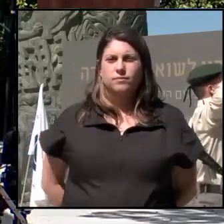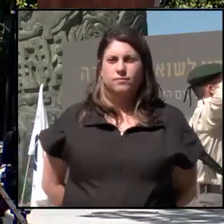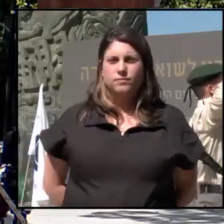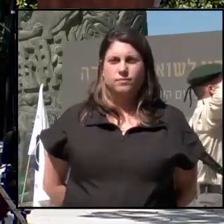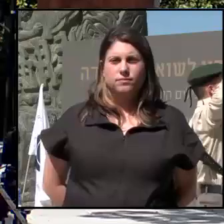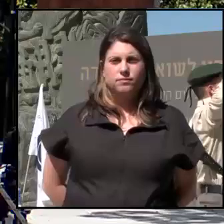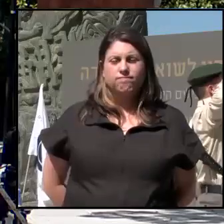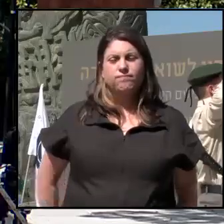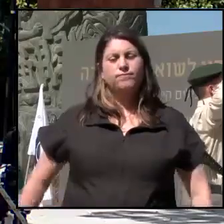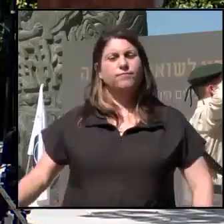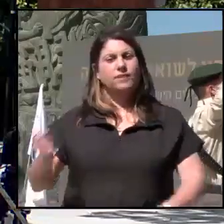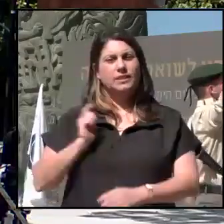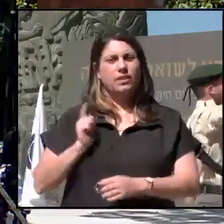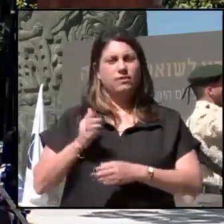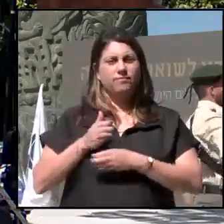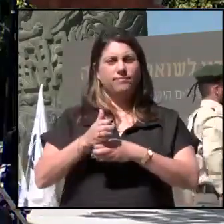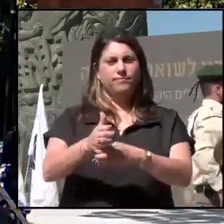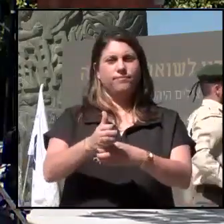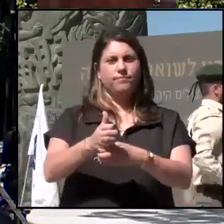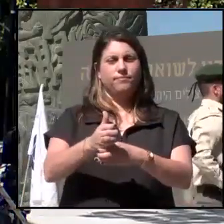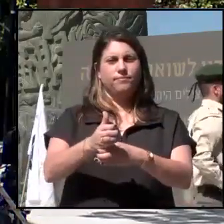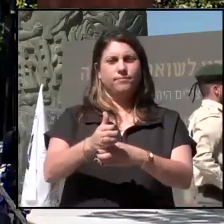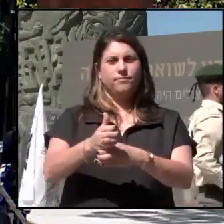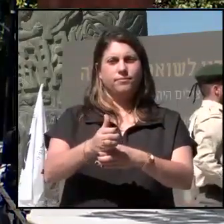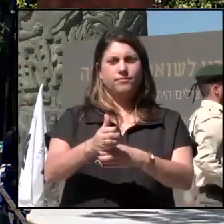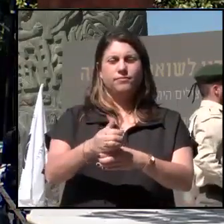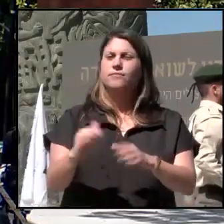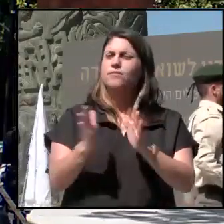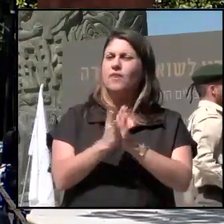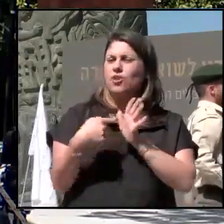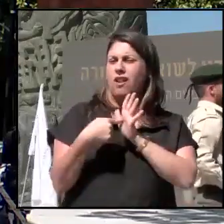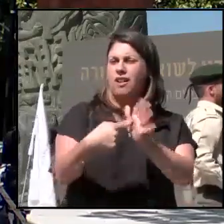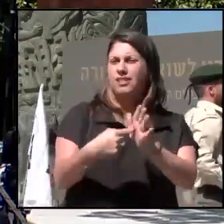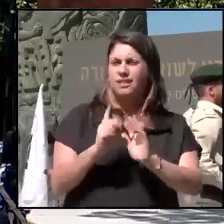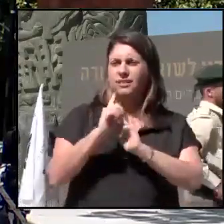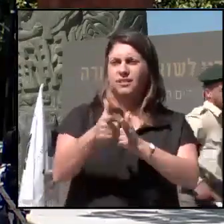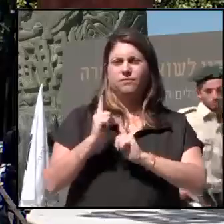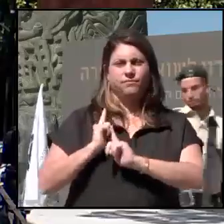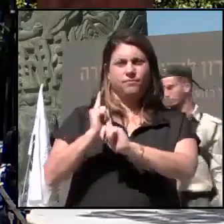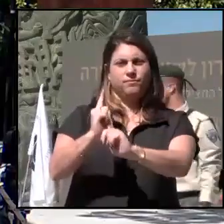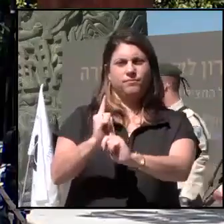שמר יחטיף את נשקו, טיף, שק. שמר יציג את נשקו, צייק, שק.